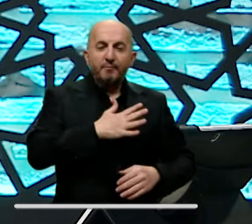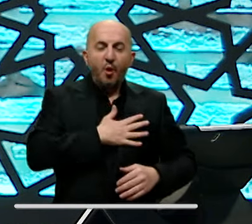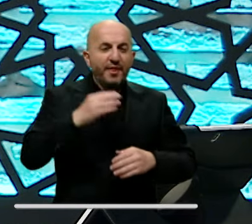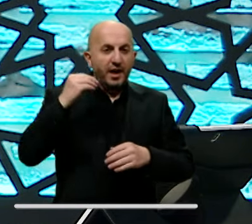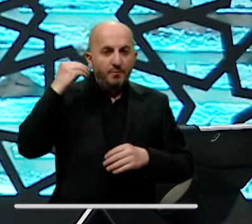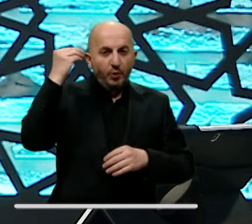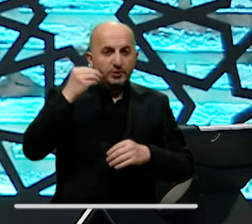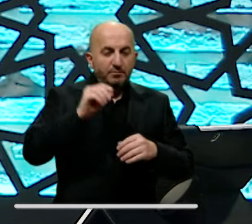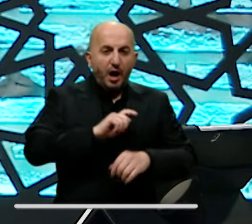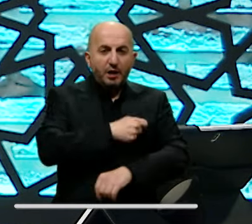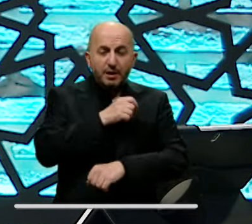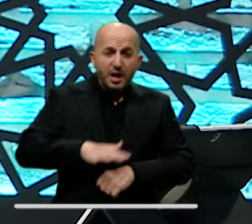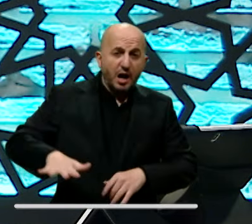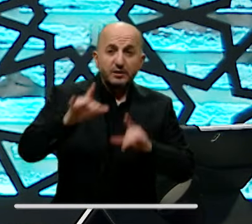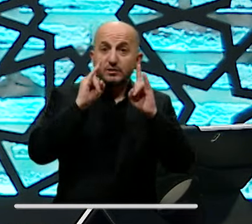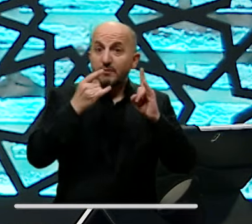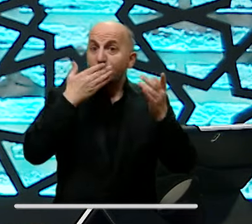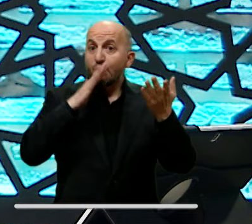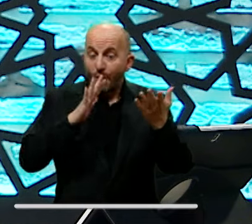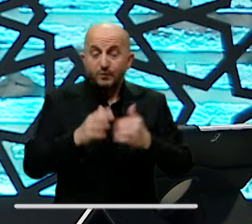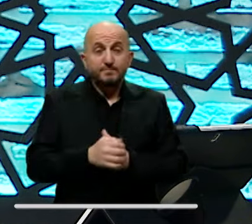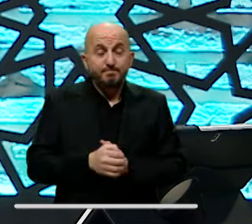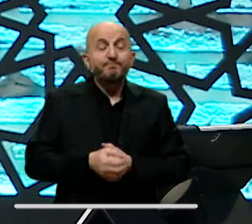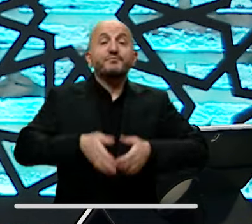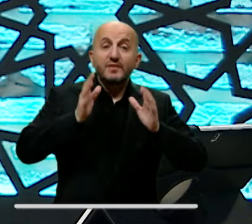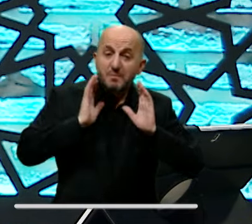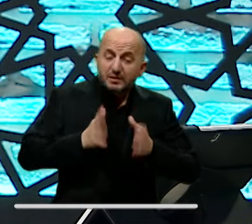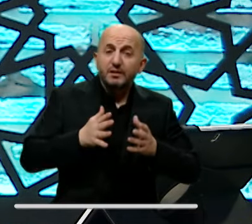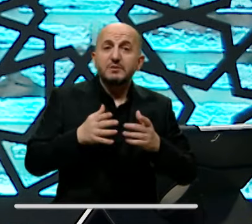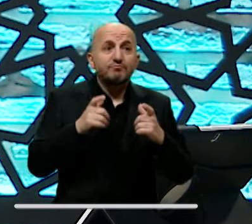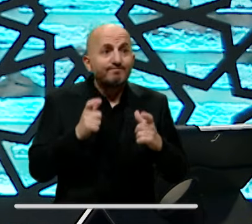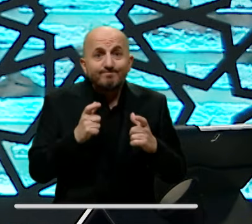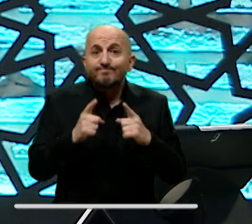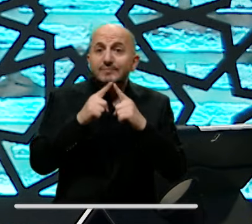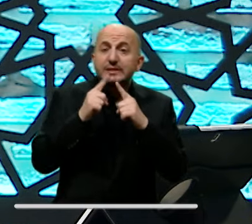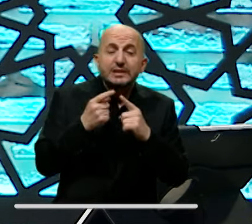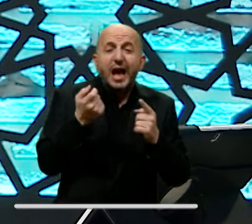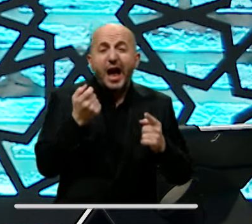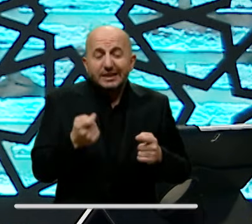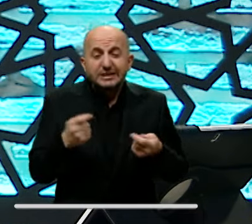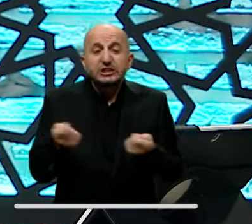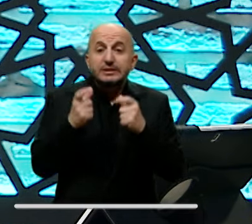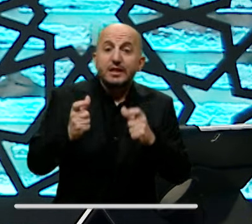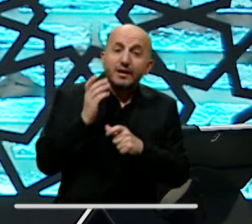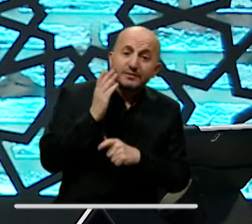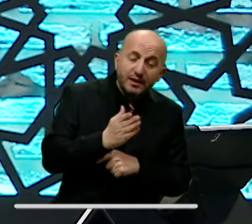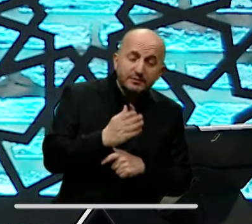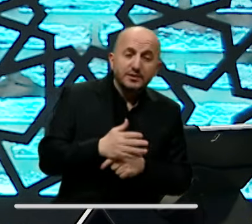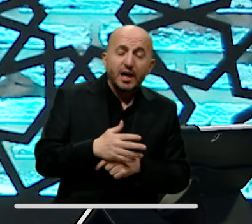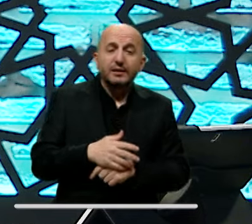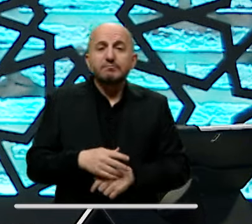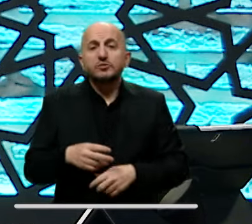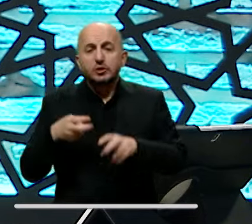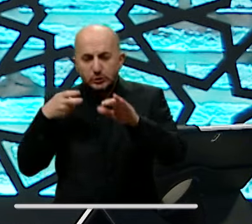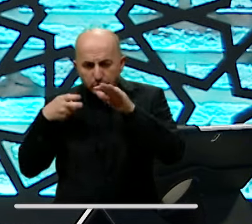malumunuz Almanya'da her yerde cami yok Dolayısıyla namaz kılabileceği az iş yerine giderken Trenle